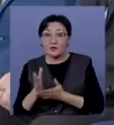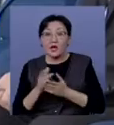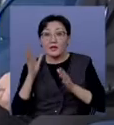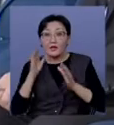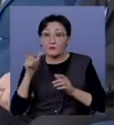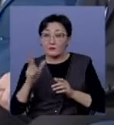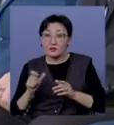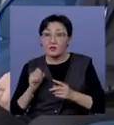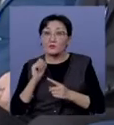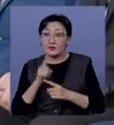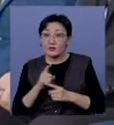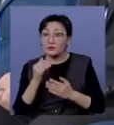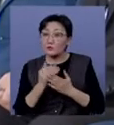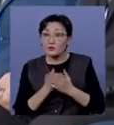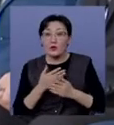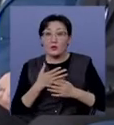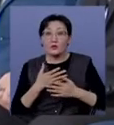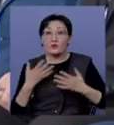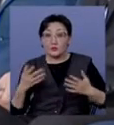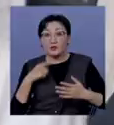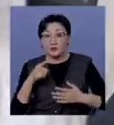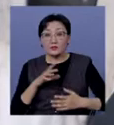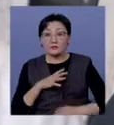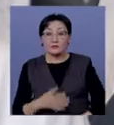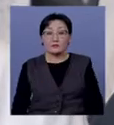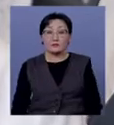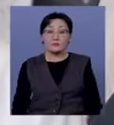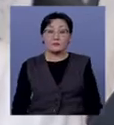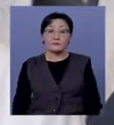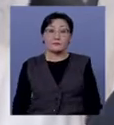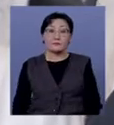имамдарға жүктелер міндет ауыр екенінде атап өтті.